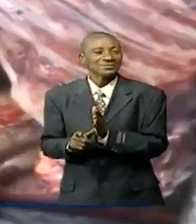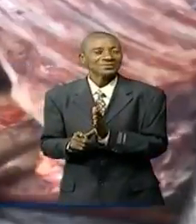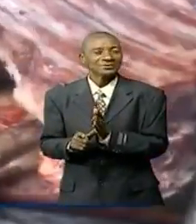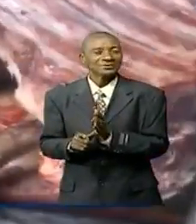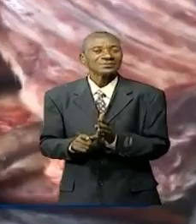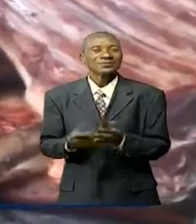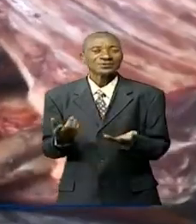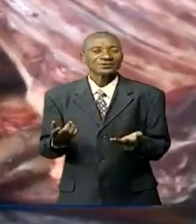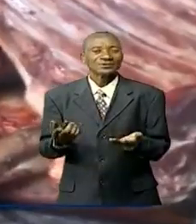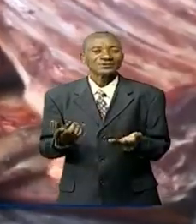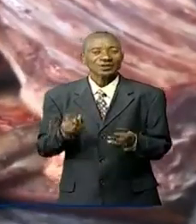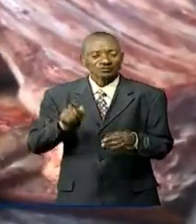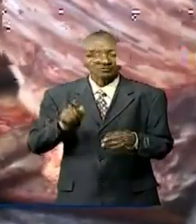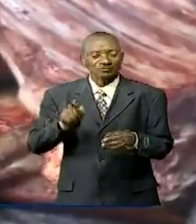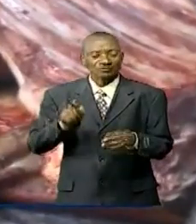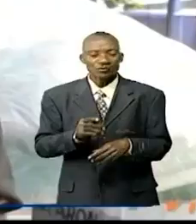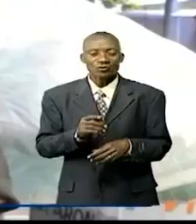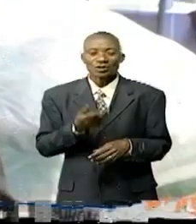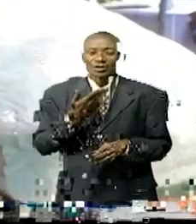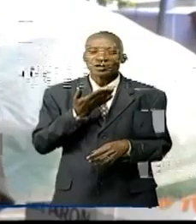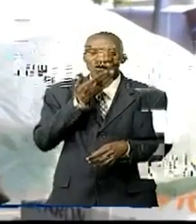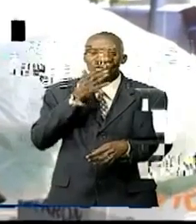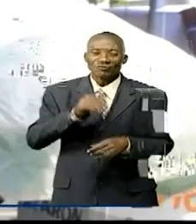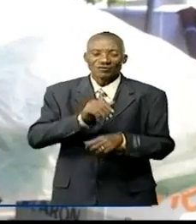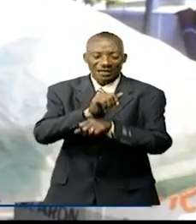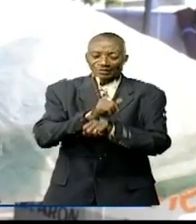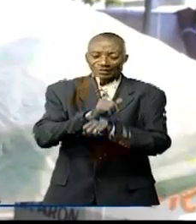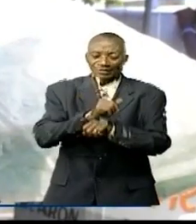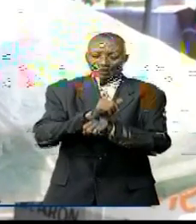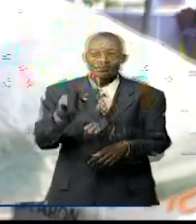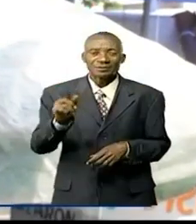sont nées.